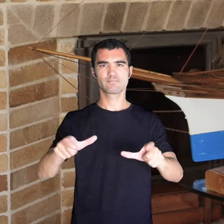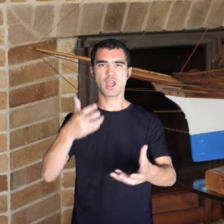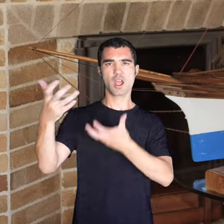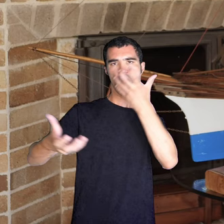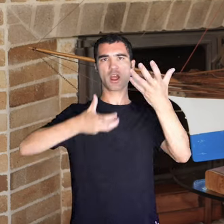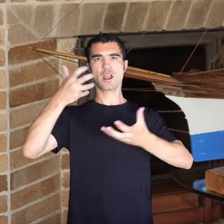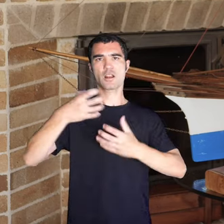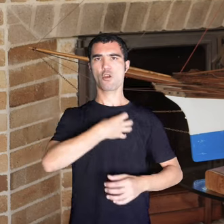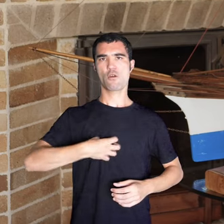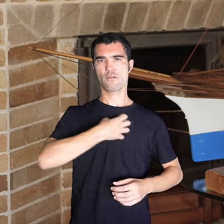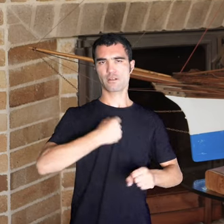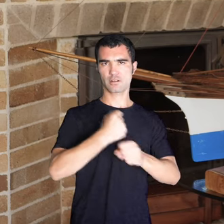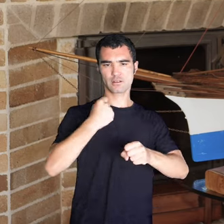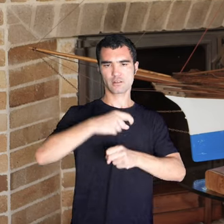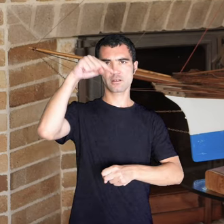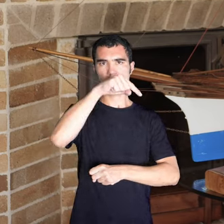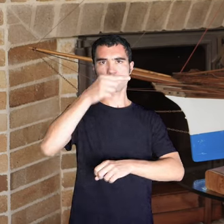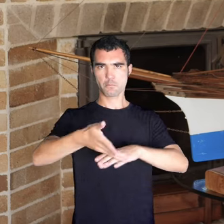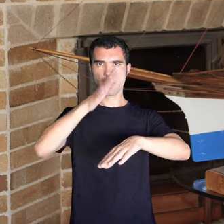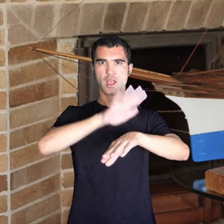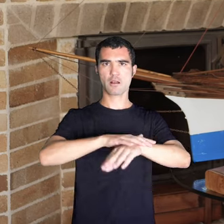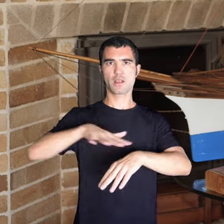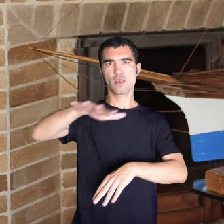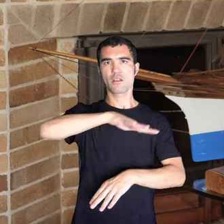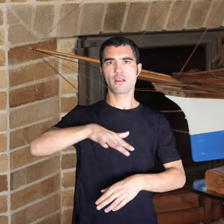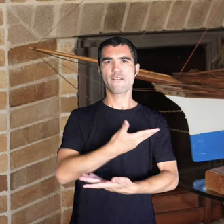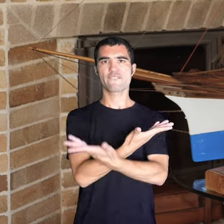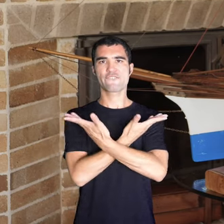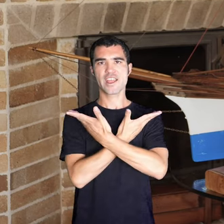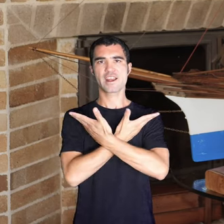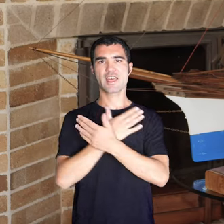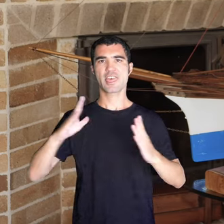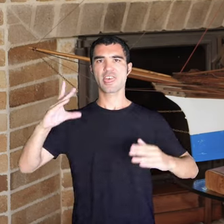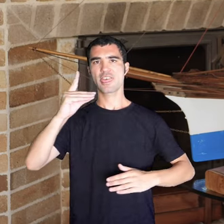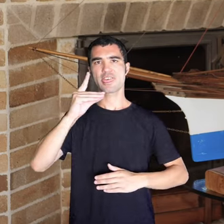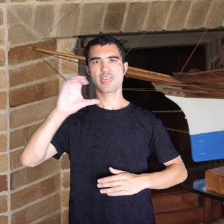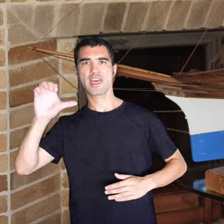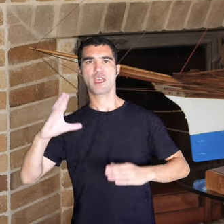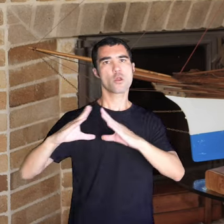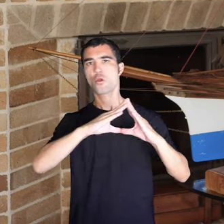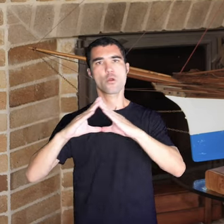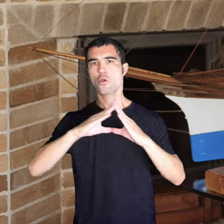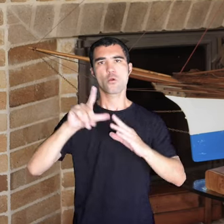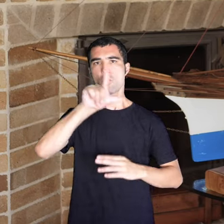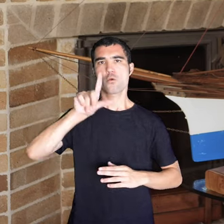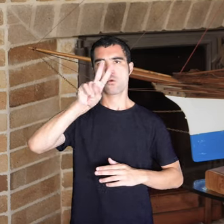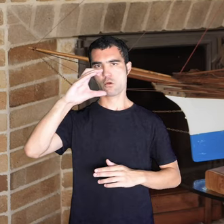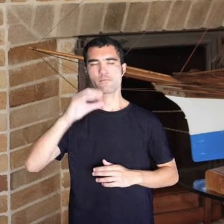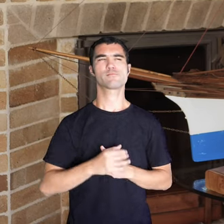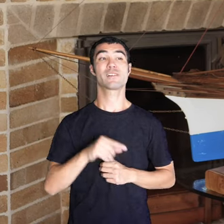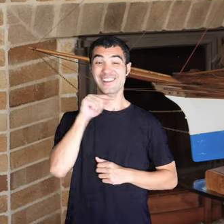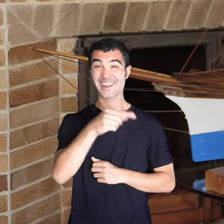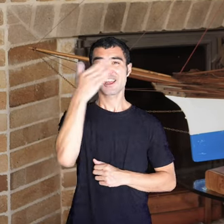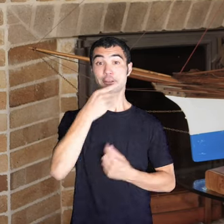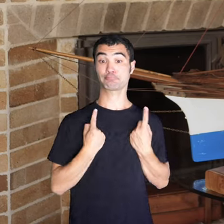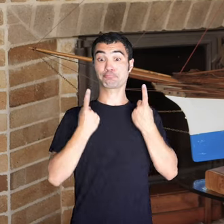d'arts i oficis que hi havia a Palma, a Verge de Lluc. I en aquesta escola, pues, sobretot el